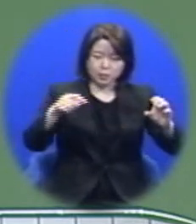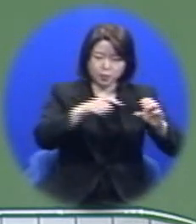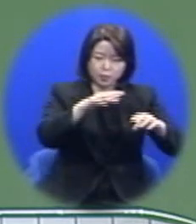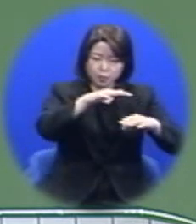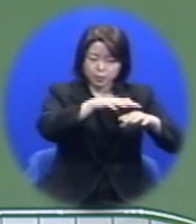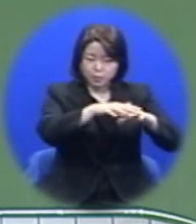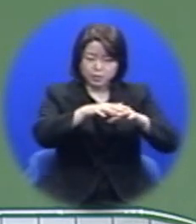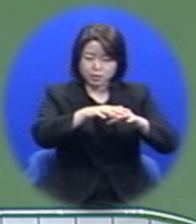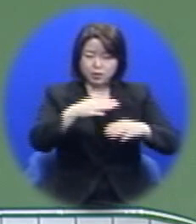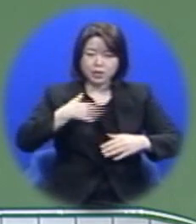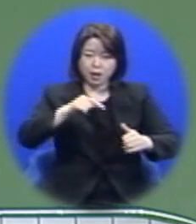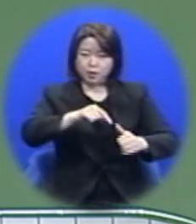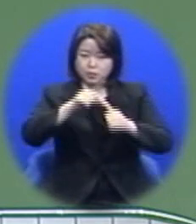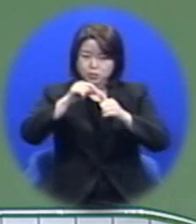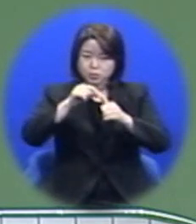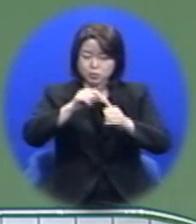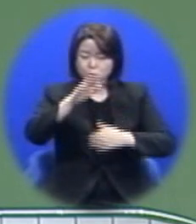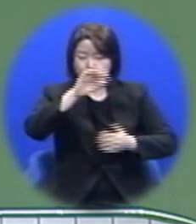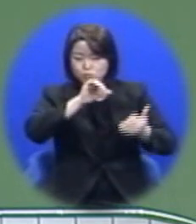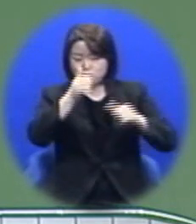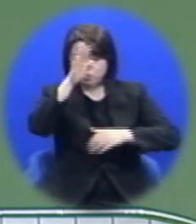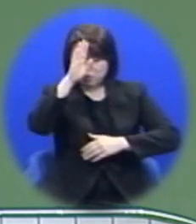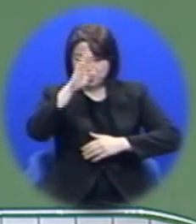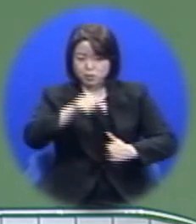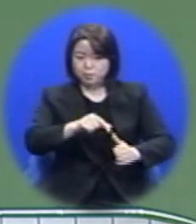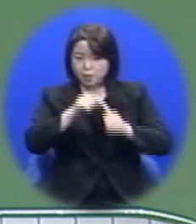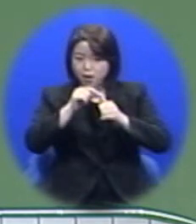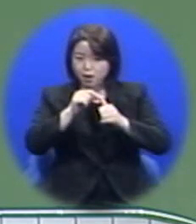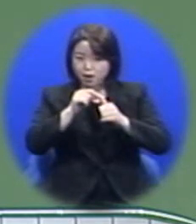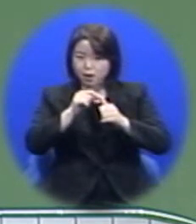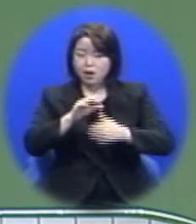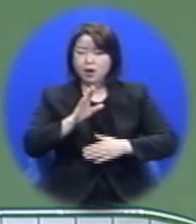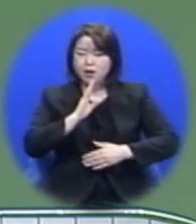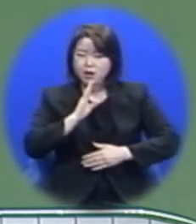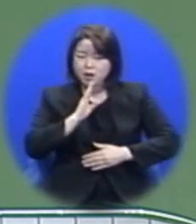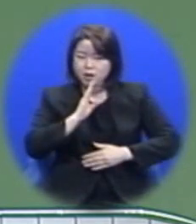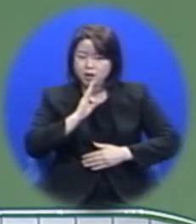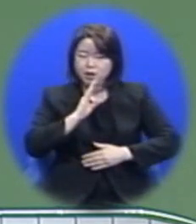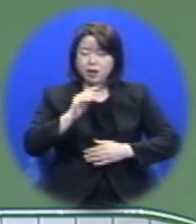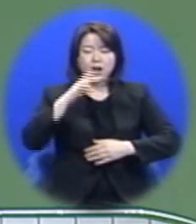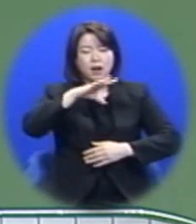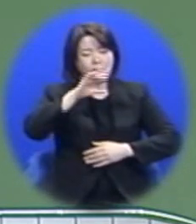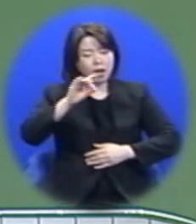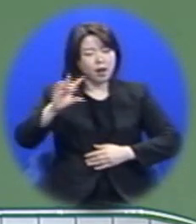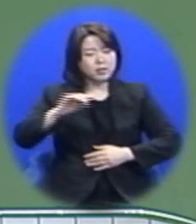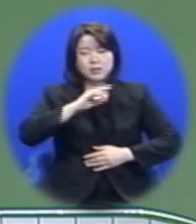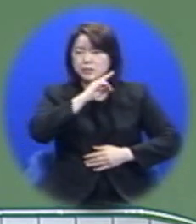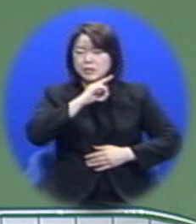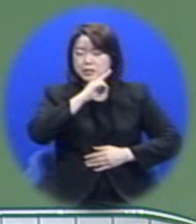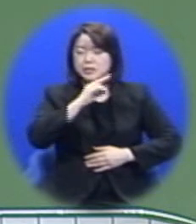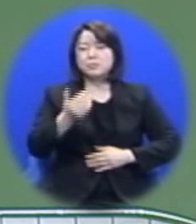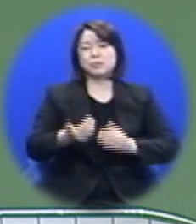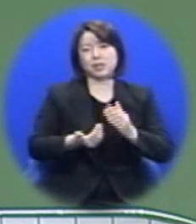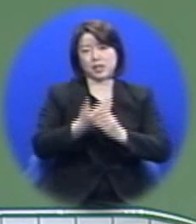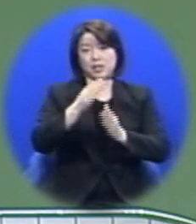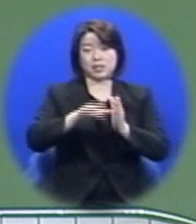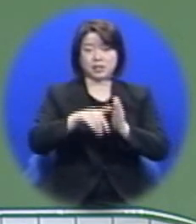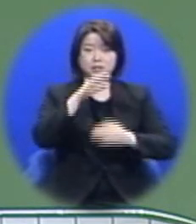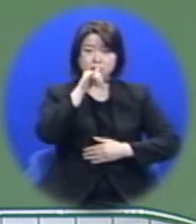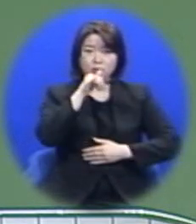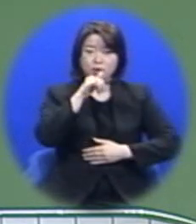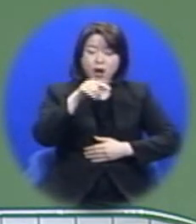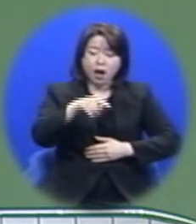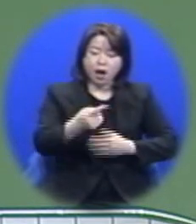우리를 건져주시는가 하는 것에 대해서 의심이 들 때가 많다는 것입니다. 그렇게 하나님을 잘